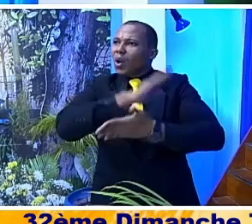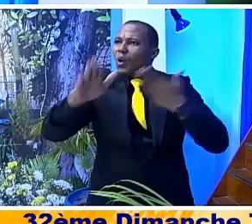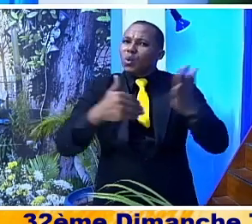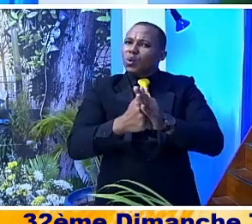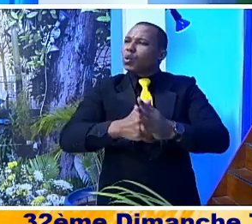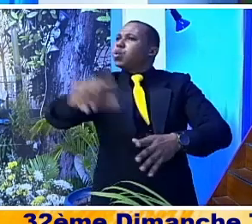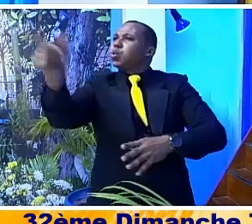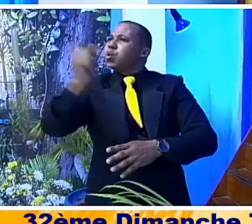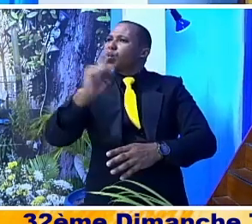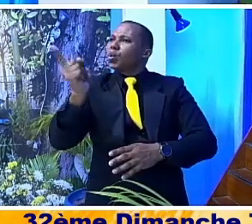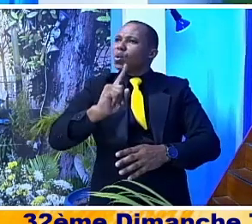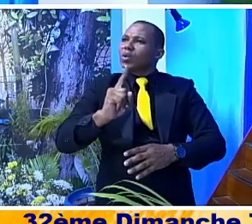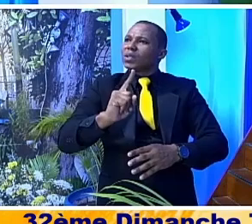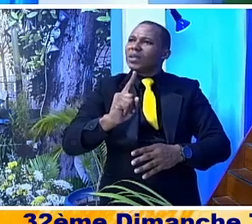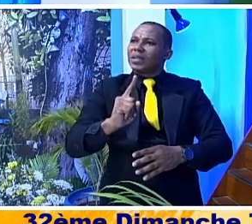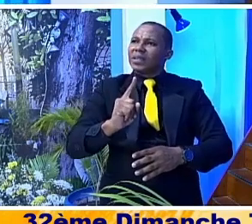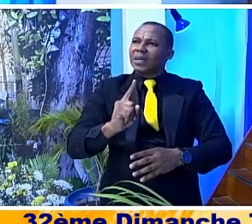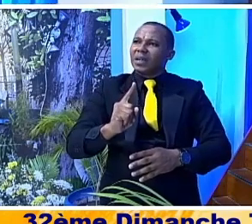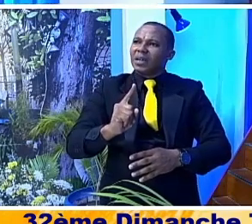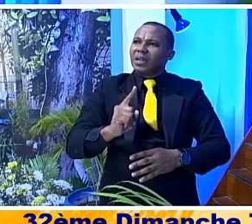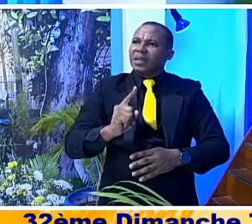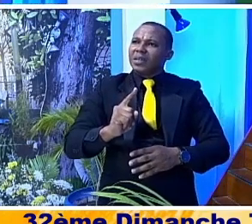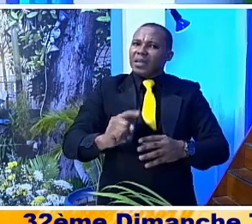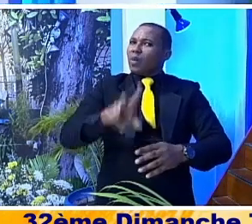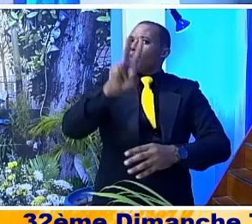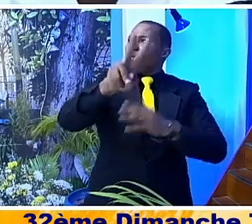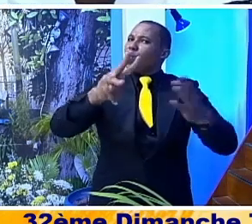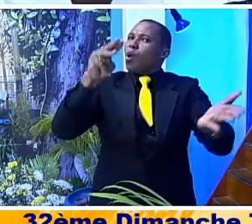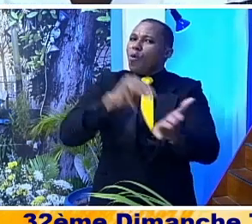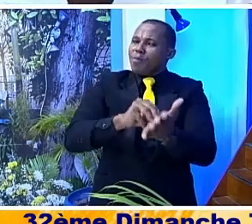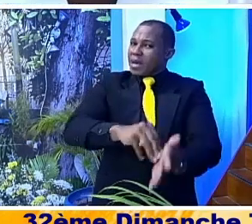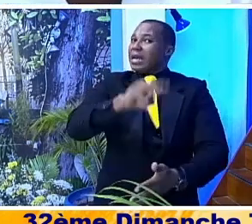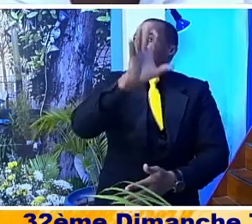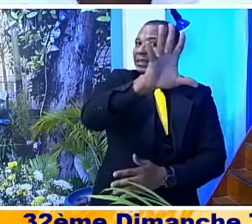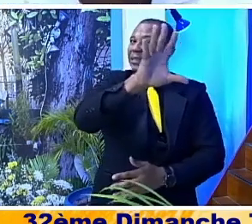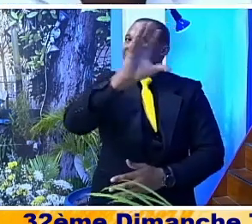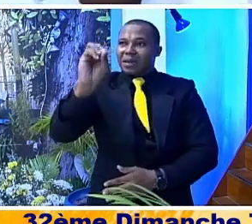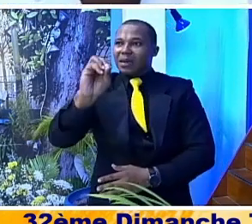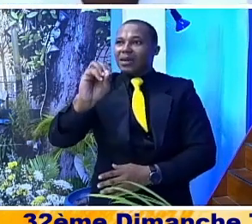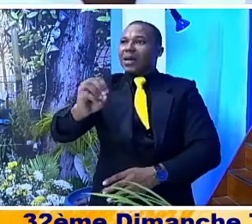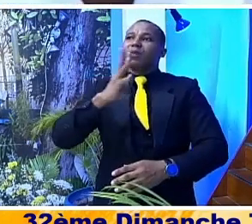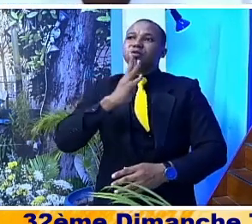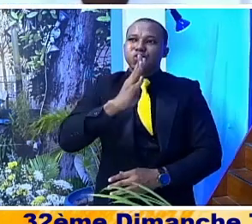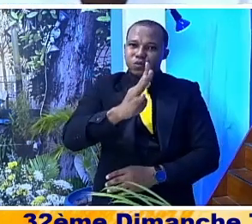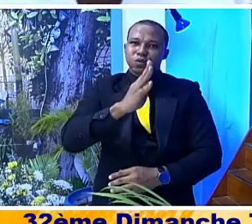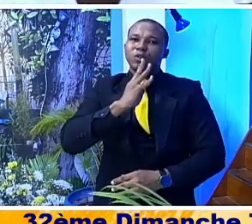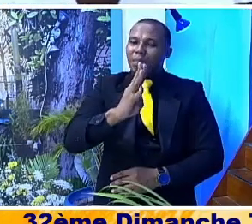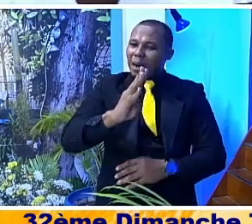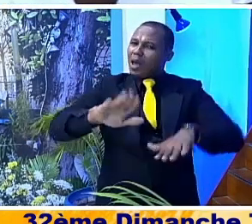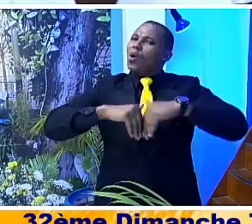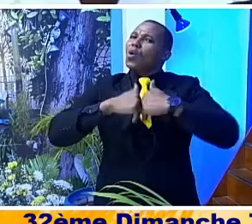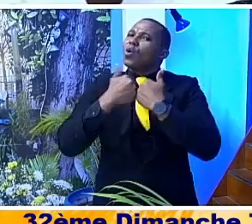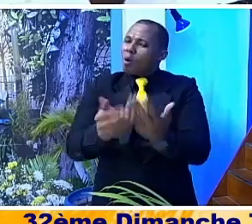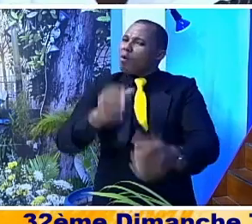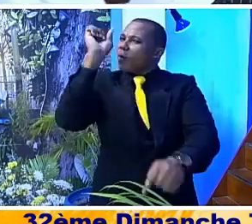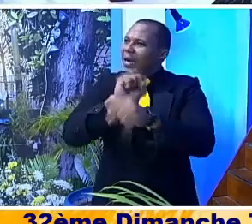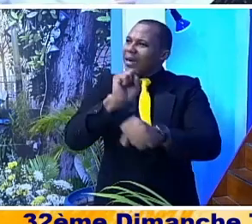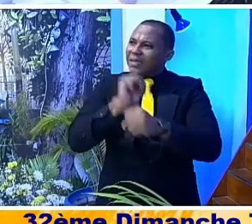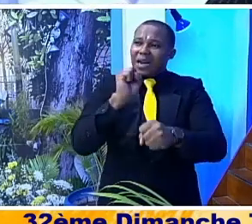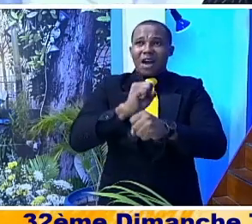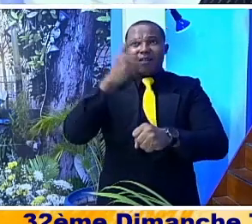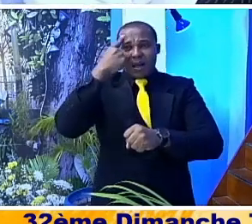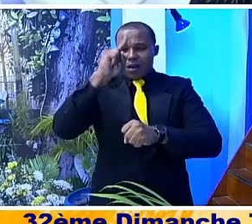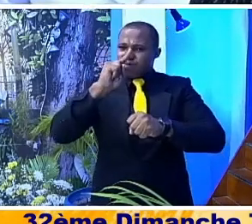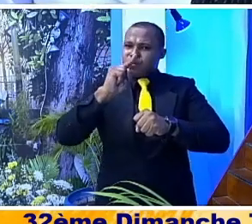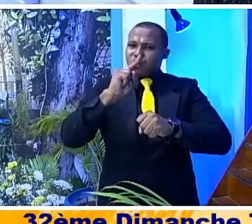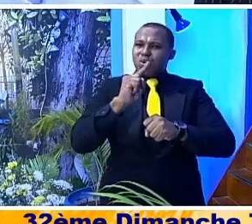fait, c'est de comme si 2050, 2060, il a parlé sous comme si comment ils pourraient faire travail pour que le